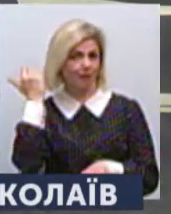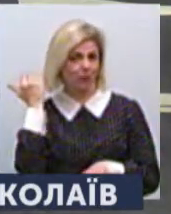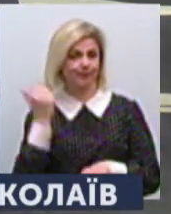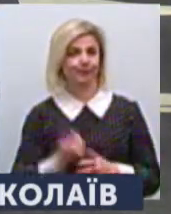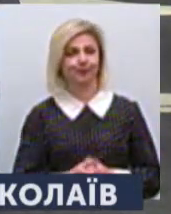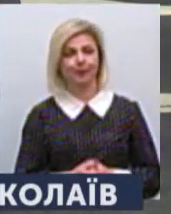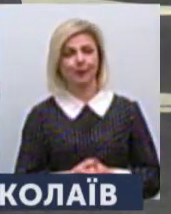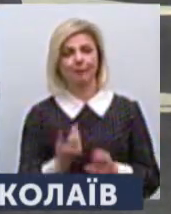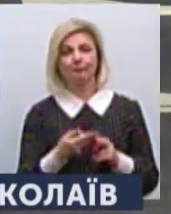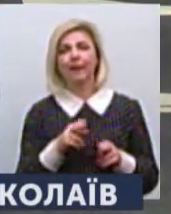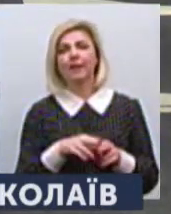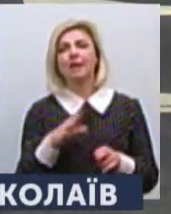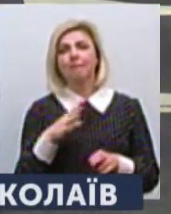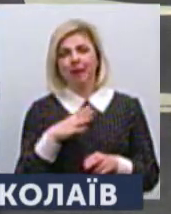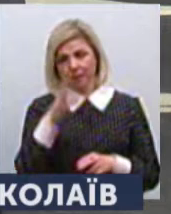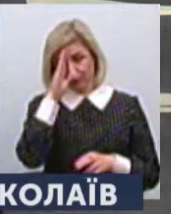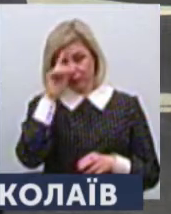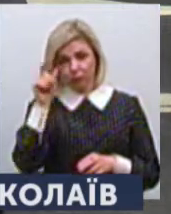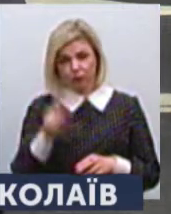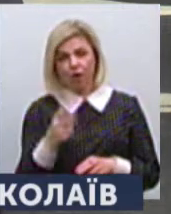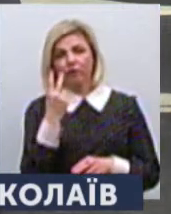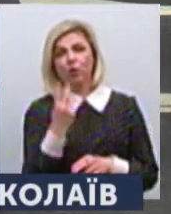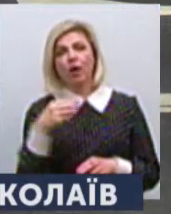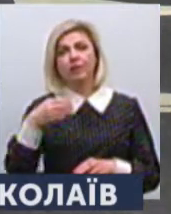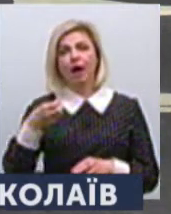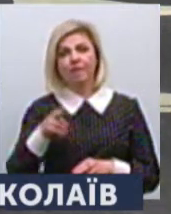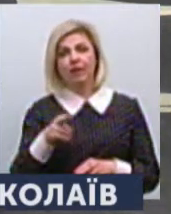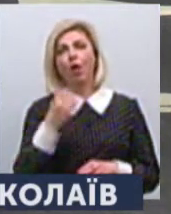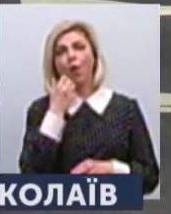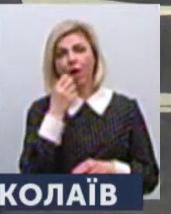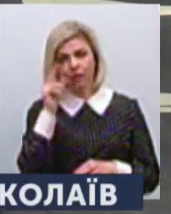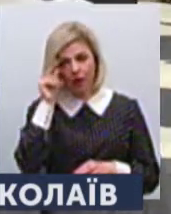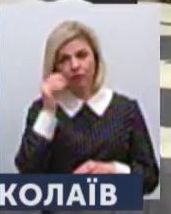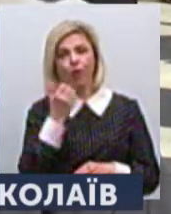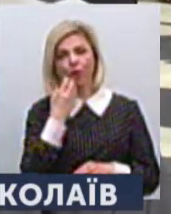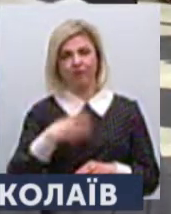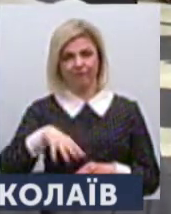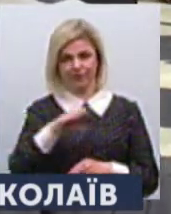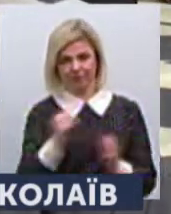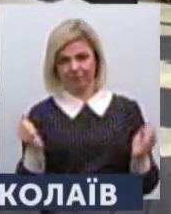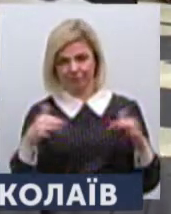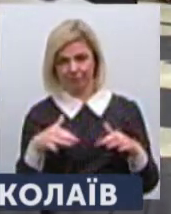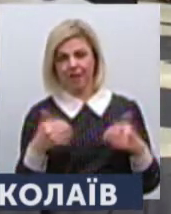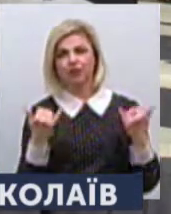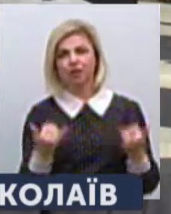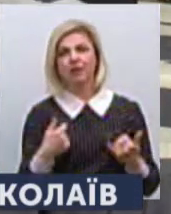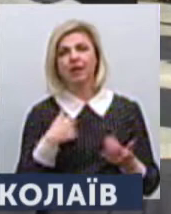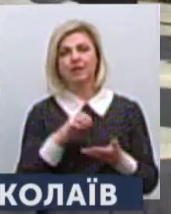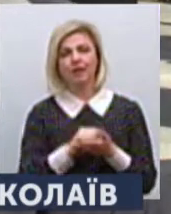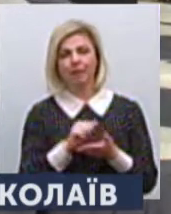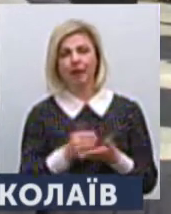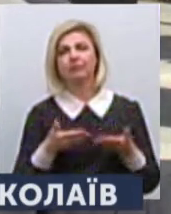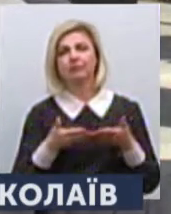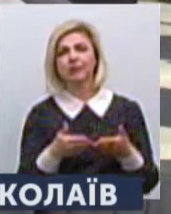в деякій мірі для яхтсменів рідний дім. 2 травня – дата, коли ми всі збираємось. Зараз я займаюся так званому крейсерському